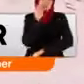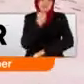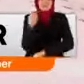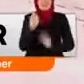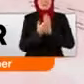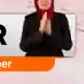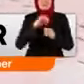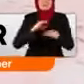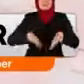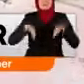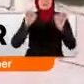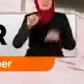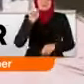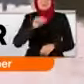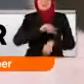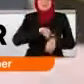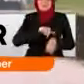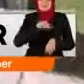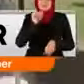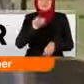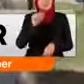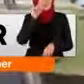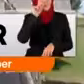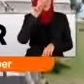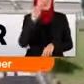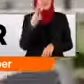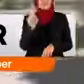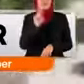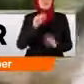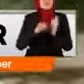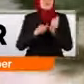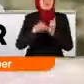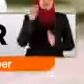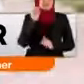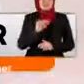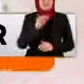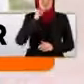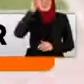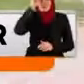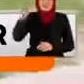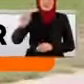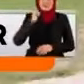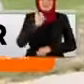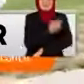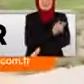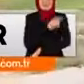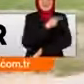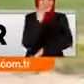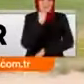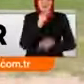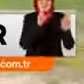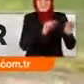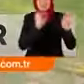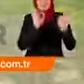2020'de umreden gelenlerin kalmasıyla başlamıştı Kredi Yurtlar Kurumu Genel Müdürlüğü Tüm Türkiye'de valiliklere yazı gönderdi